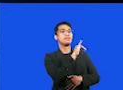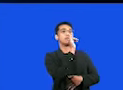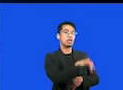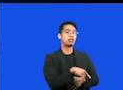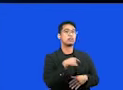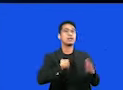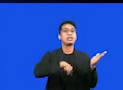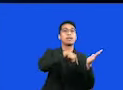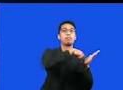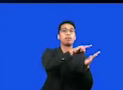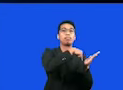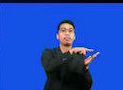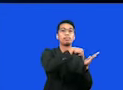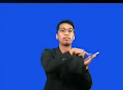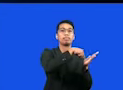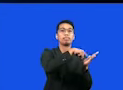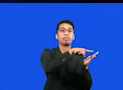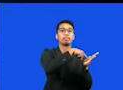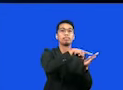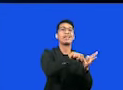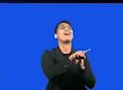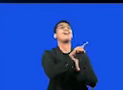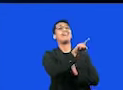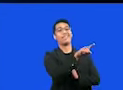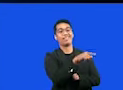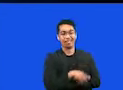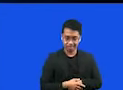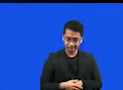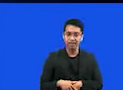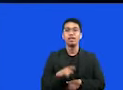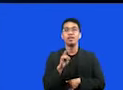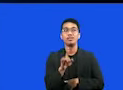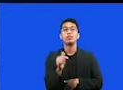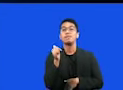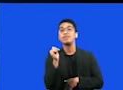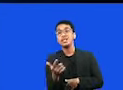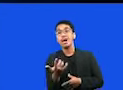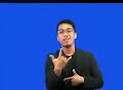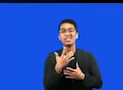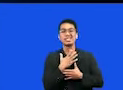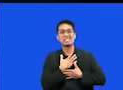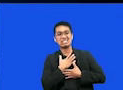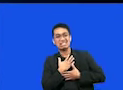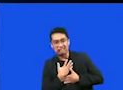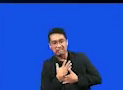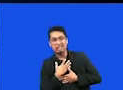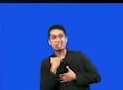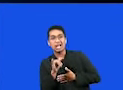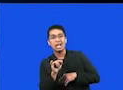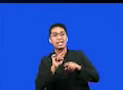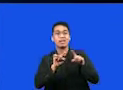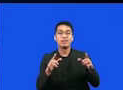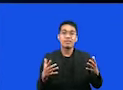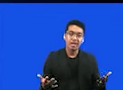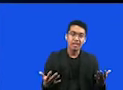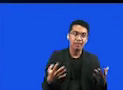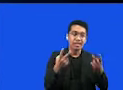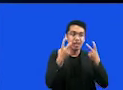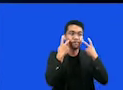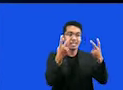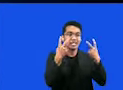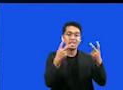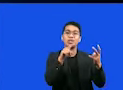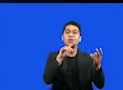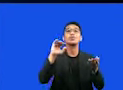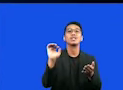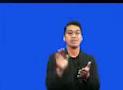scrolling scrolling nah kayak gitu Nah itu dia ini kan bisa menjadi keprihatinan tapi gimana kita melihat ini menjadi peluang